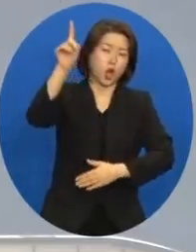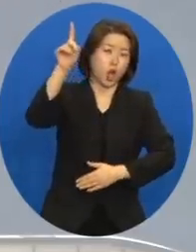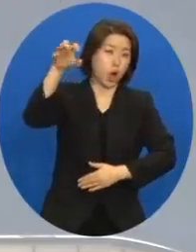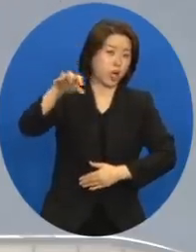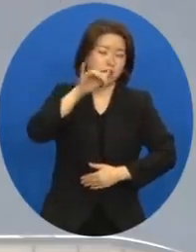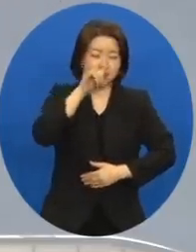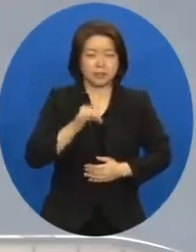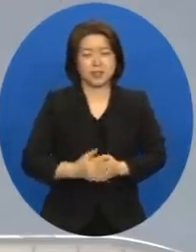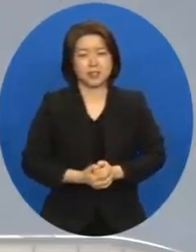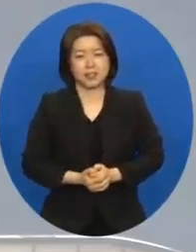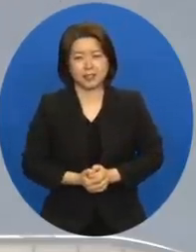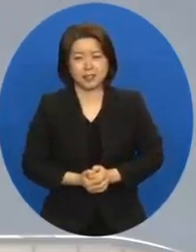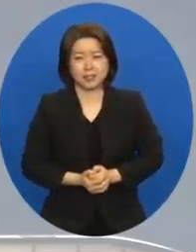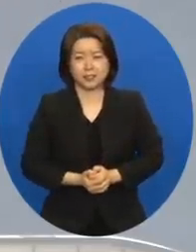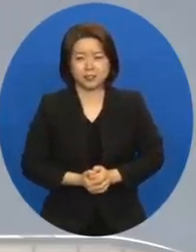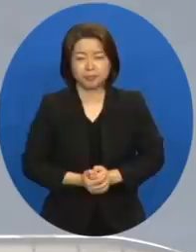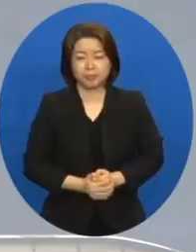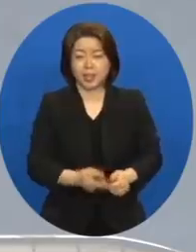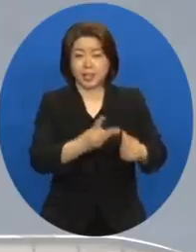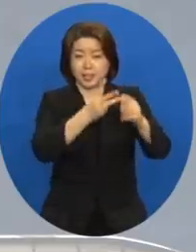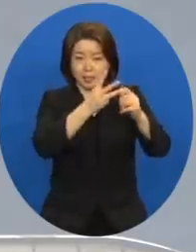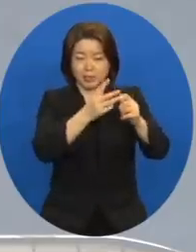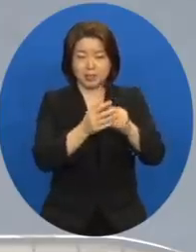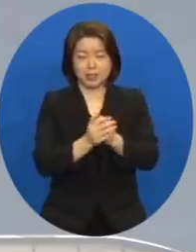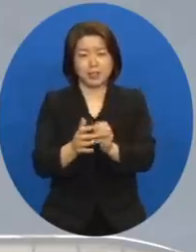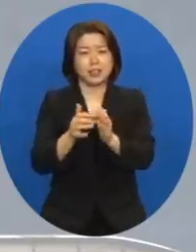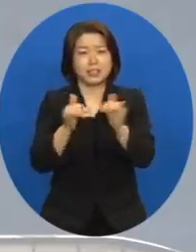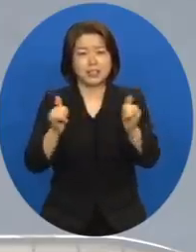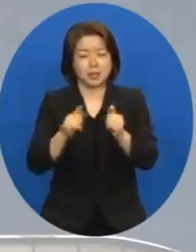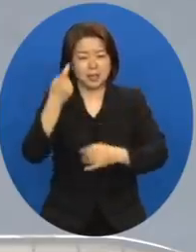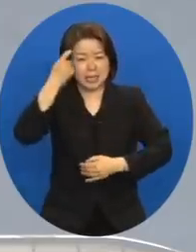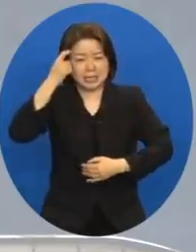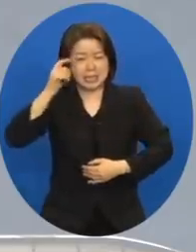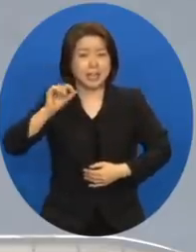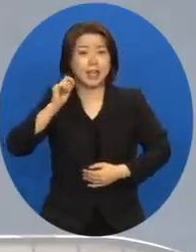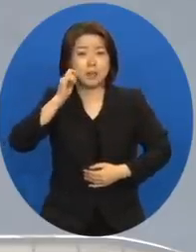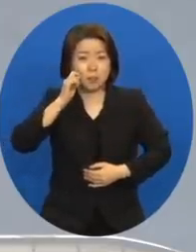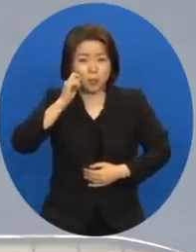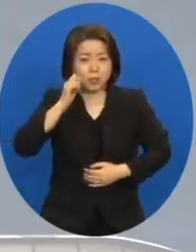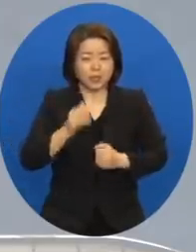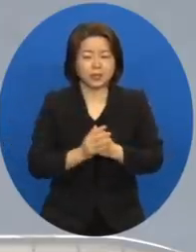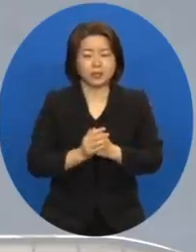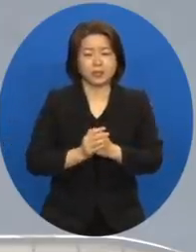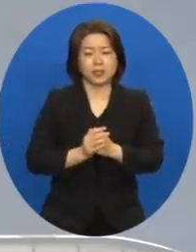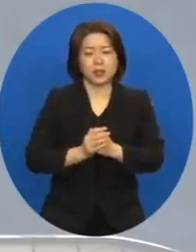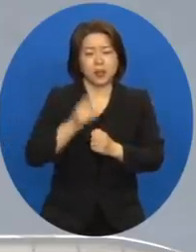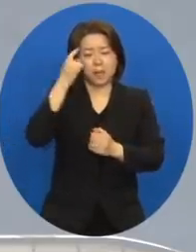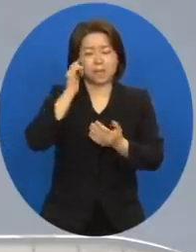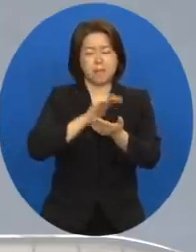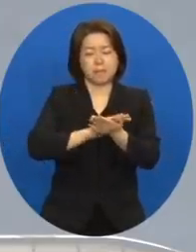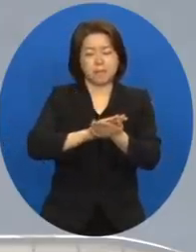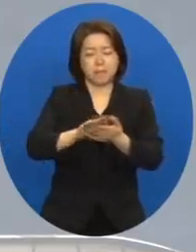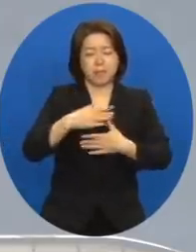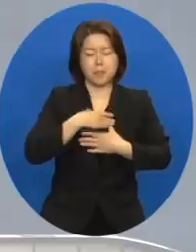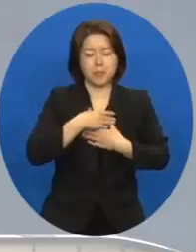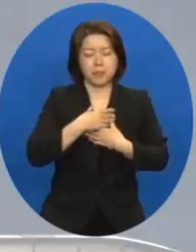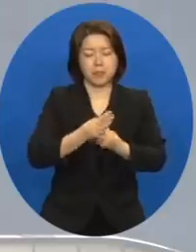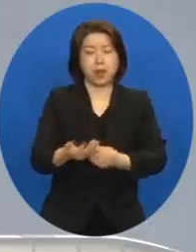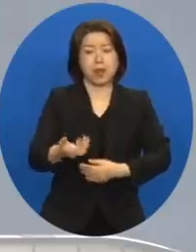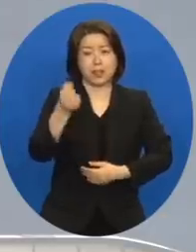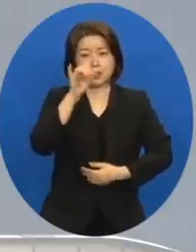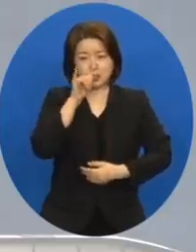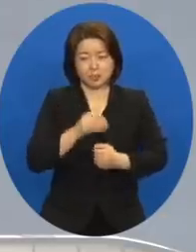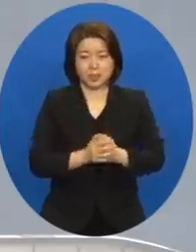있습니다 세번째 사람들이 생각조차 할 수 없는 평화를 소유하고 있습니다